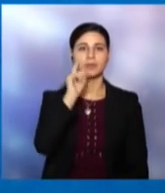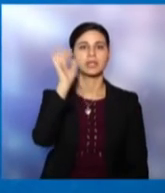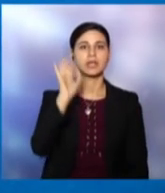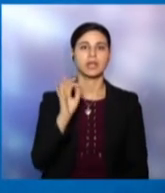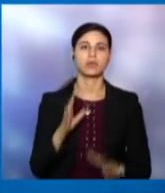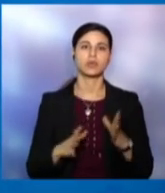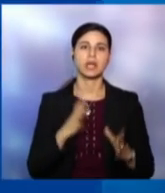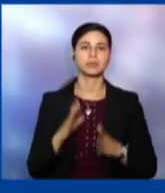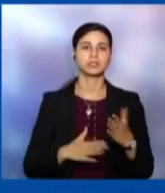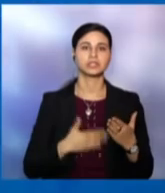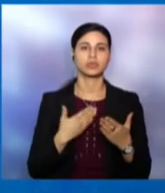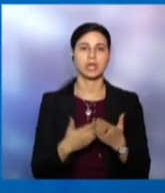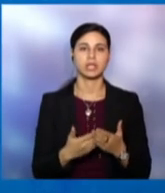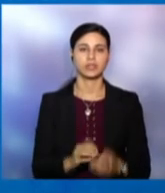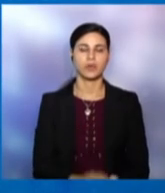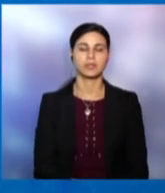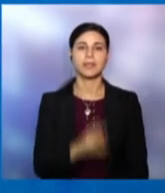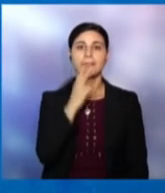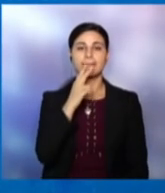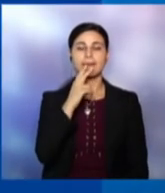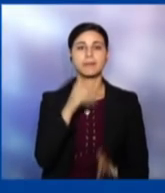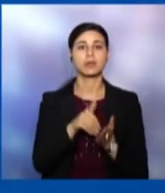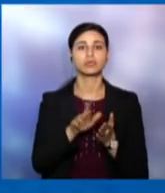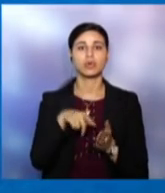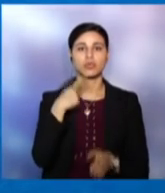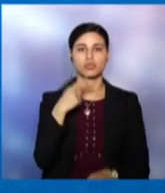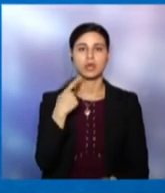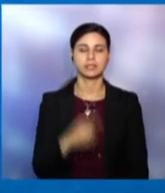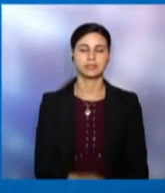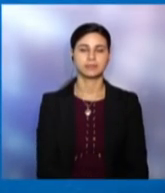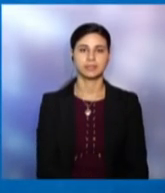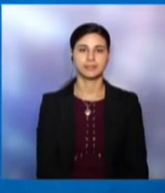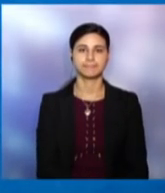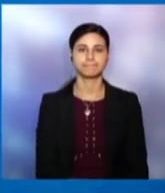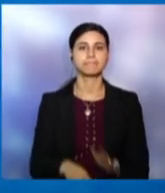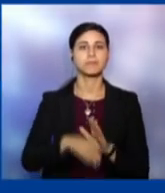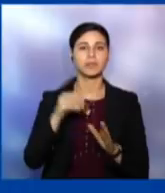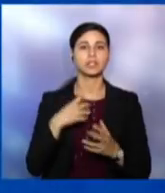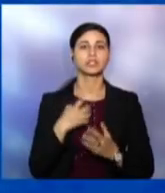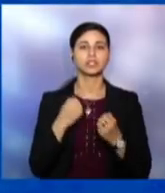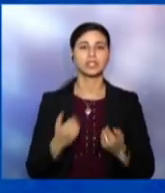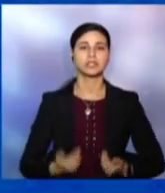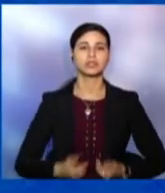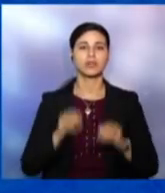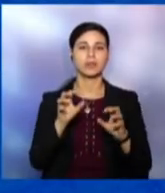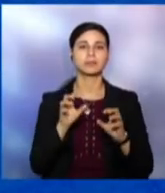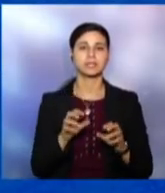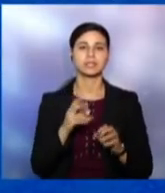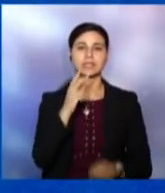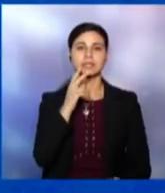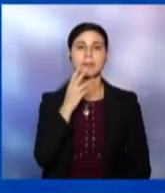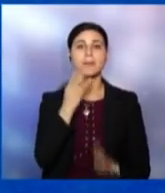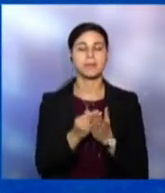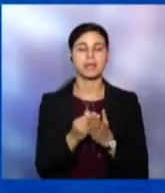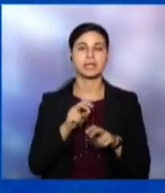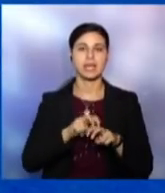კვებით, რეგულარული ფიზიკური აქტივობით, თამბაქოზე უარის თქმით. აირჩიე ჯანსაღი ცხოვრების წესი